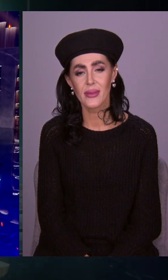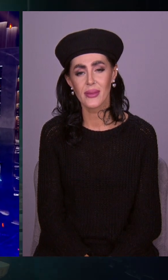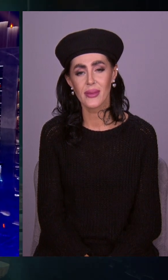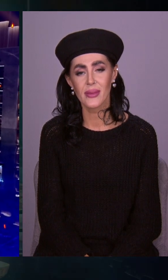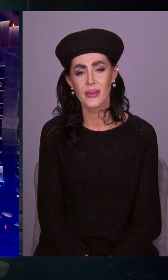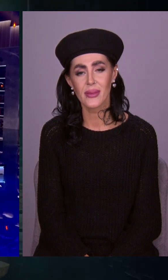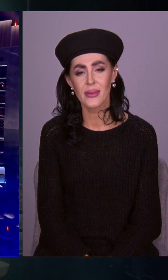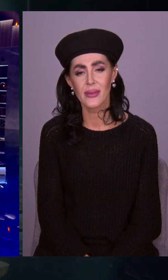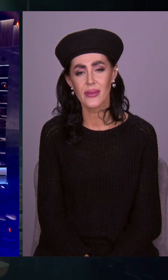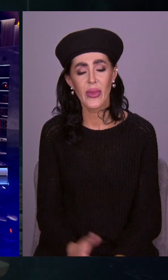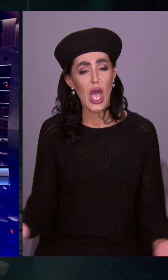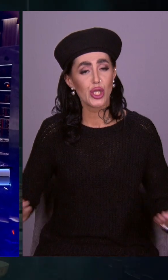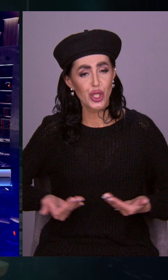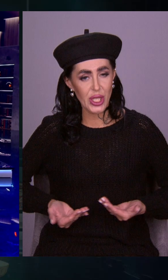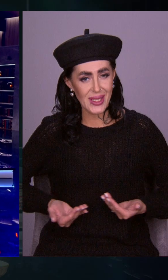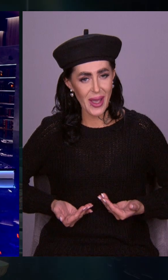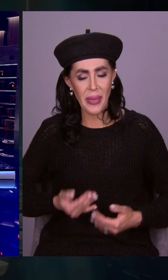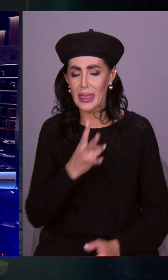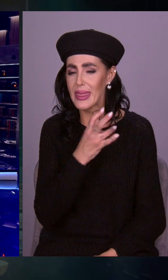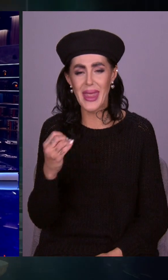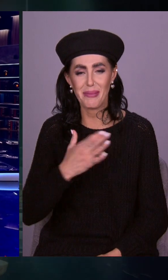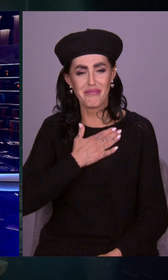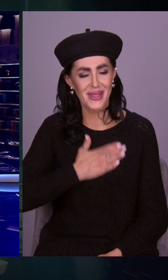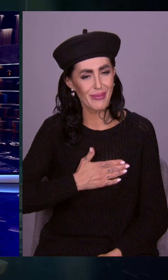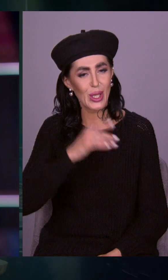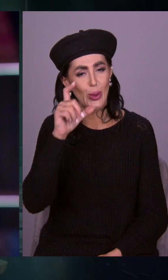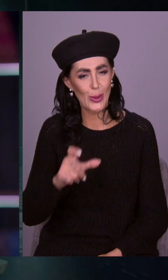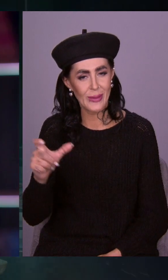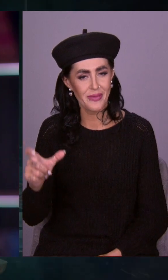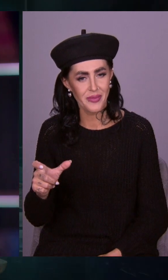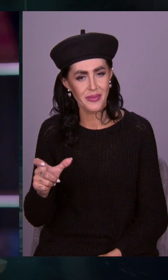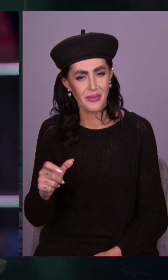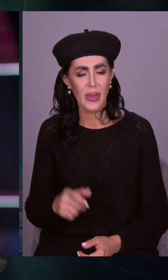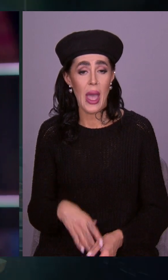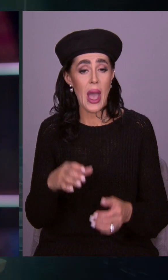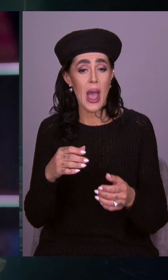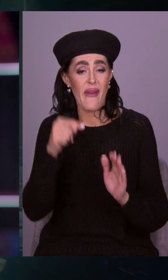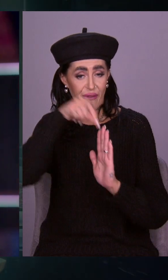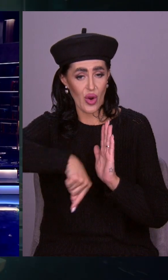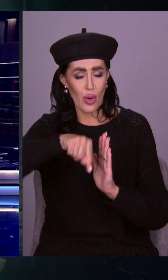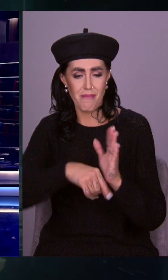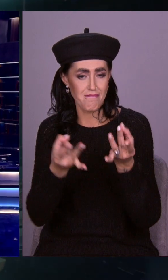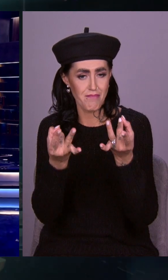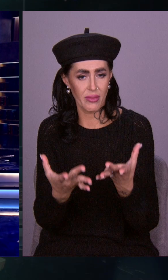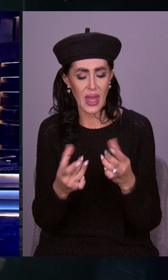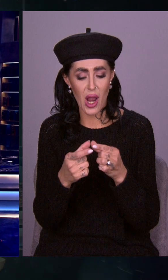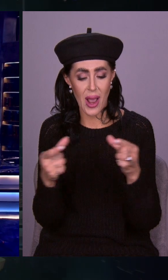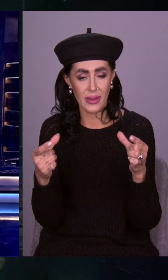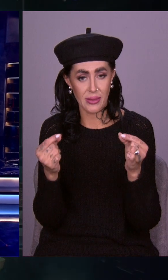Тож, «Життя неприємних людей». Механіка дуже проста. Це картки. Можна